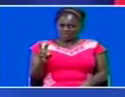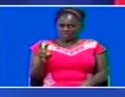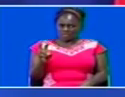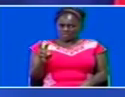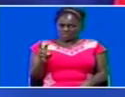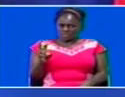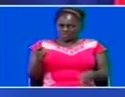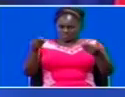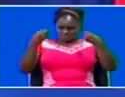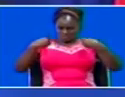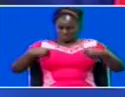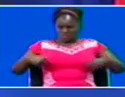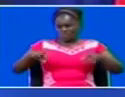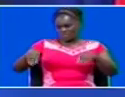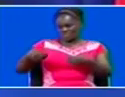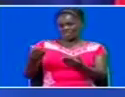tumundress